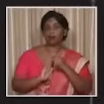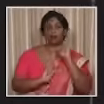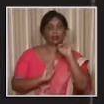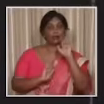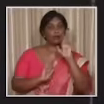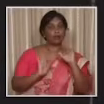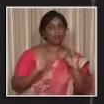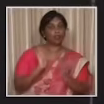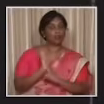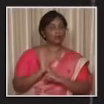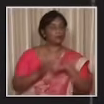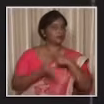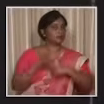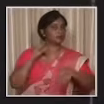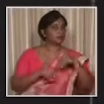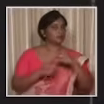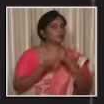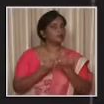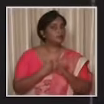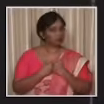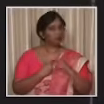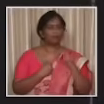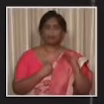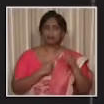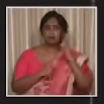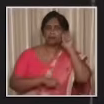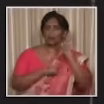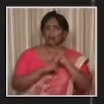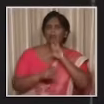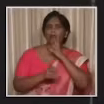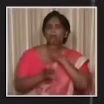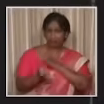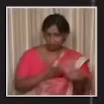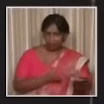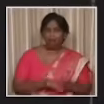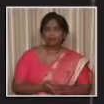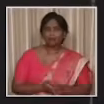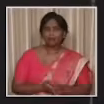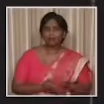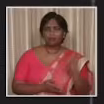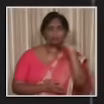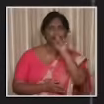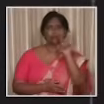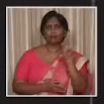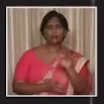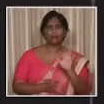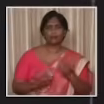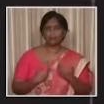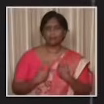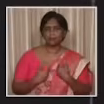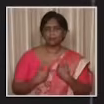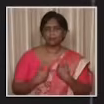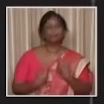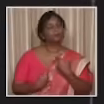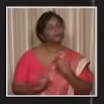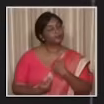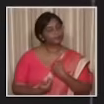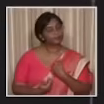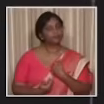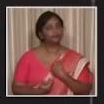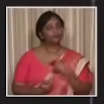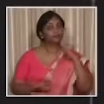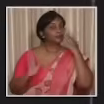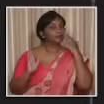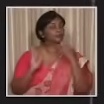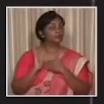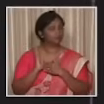lakshayak chande gatte. එතකොට මේක මහජනයා ඇඳවීමක්ද කියන ප්‍රශ්නේ තියෙනවා. දැන් මම මේ